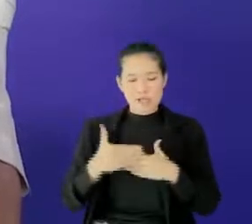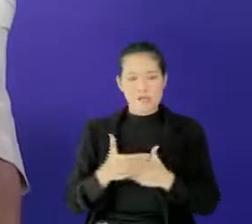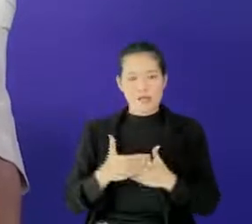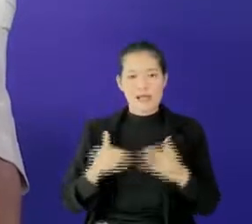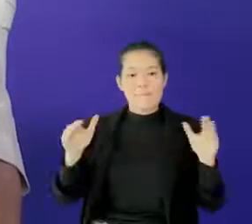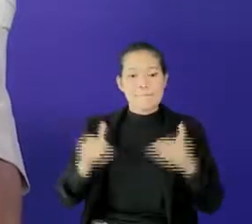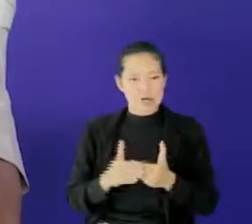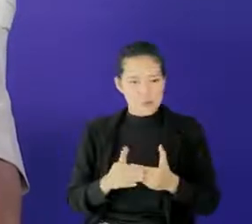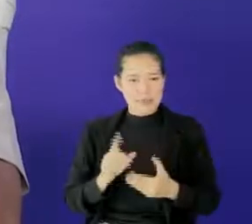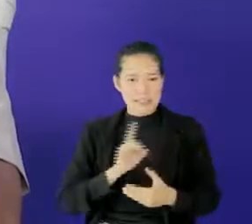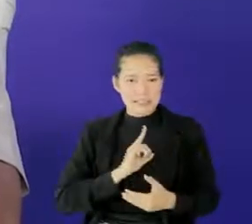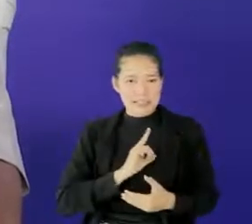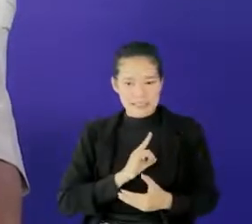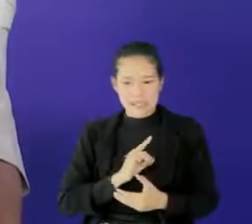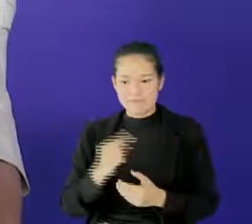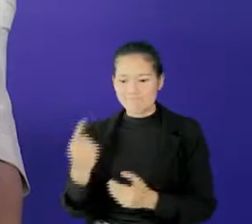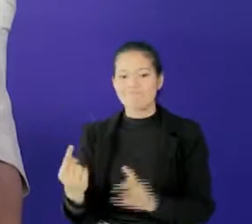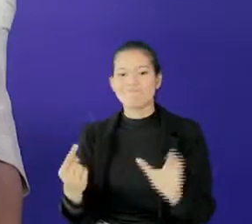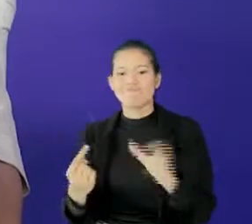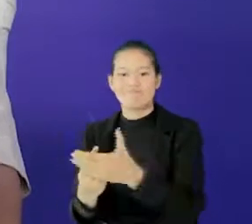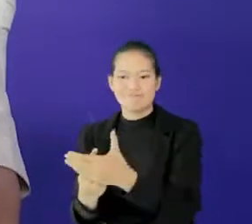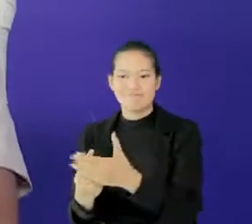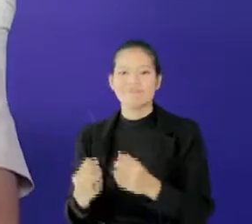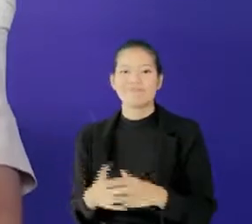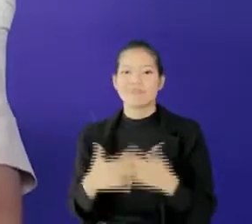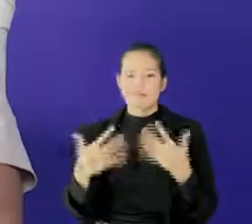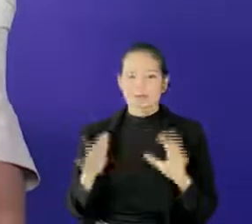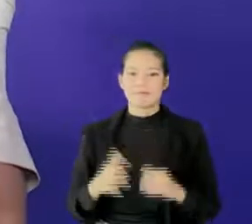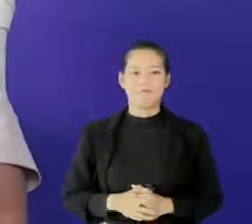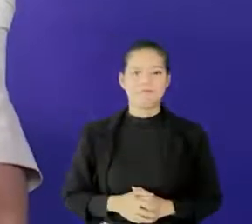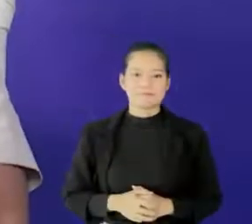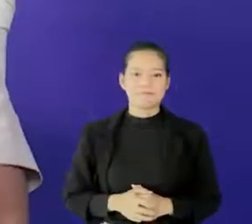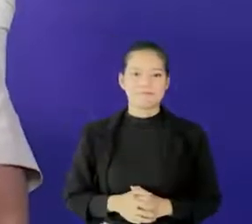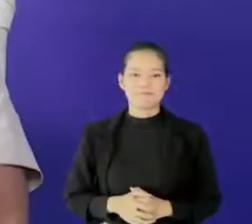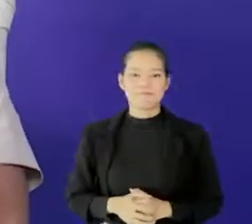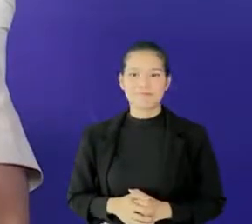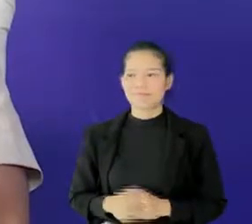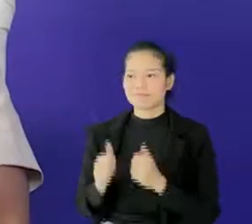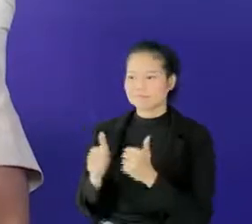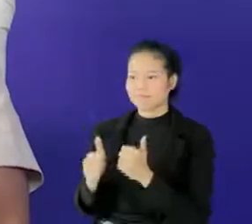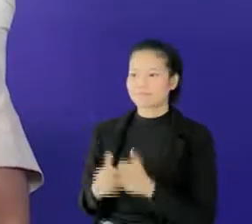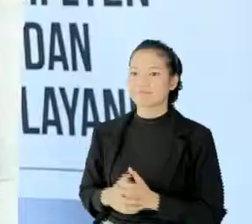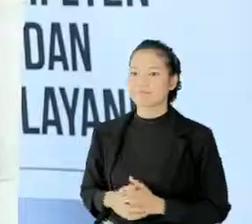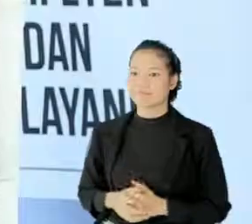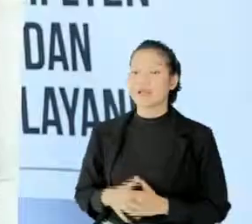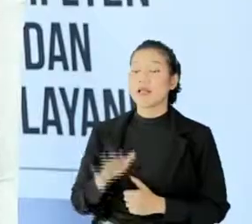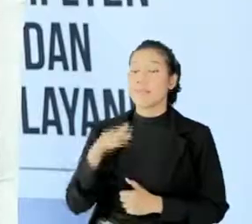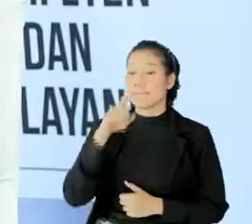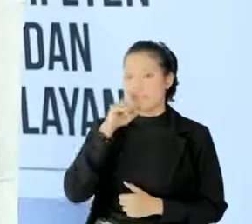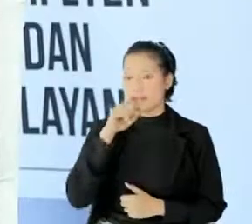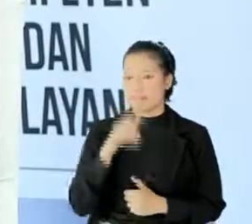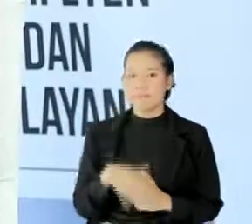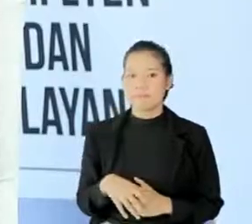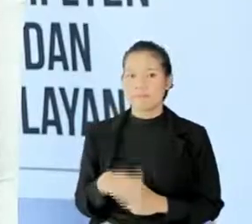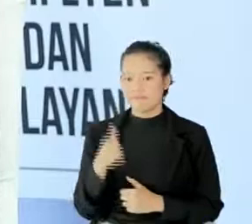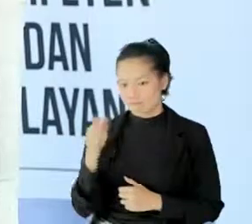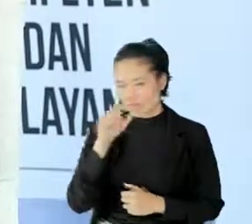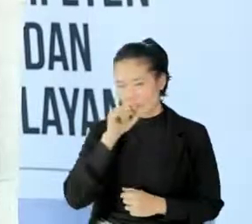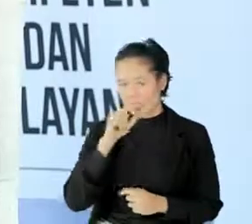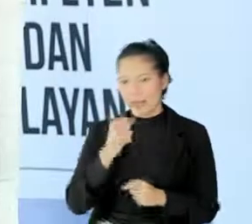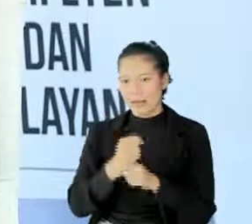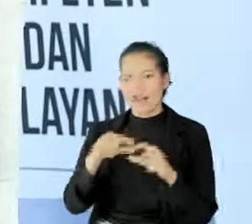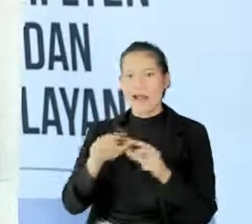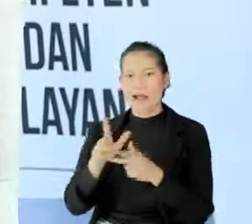kita, terus juga menjaga orang lain. Demikian Pak. Siap Pak. Pak, untuk Pak Ganip lagi